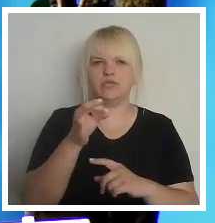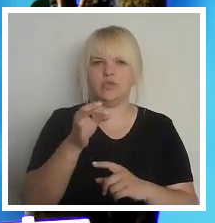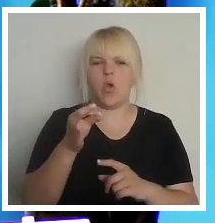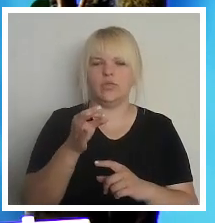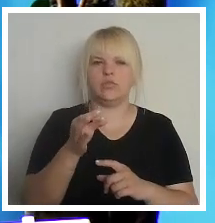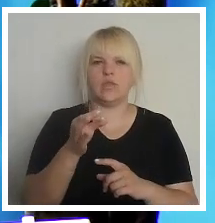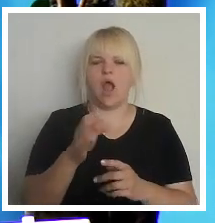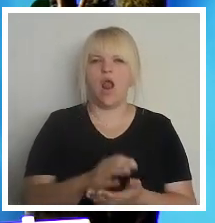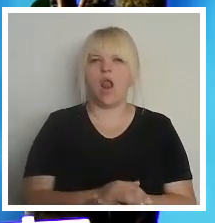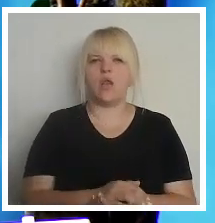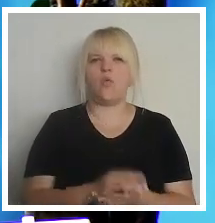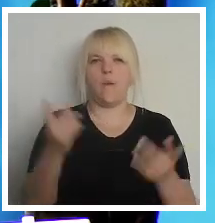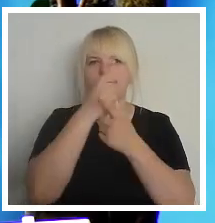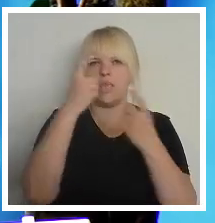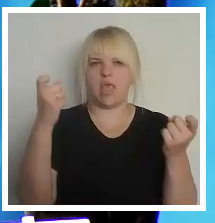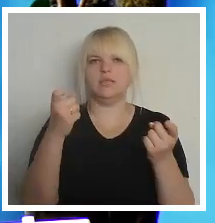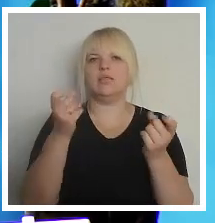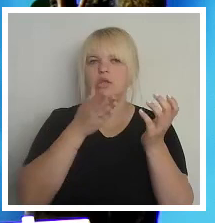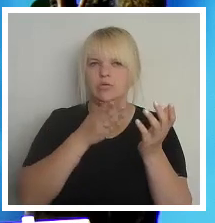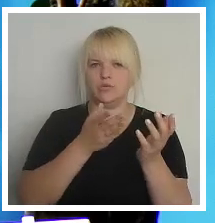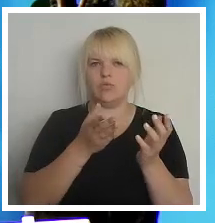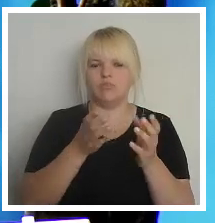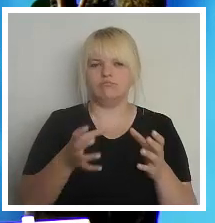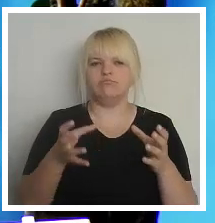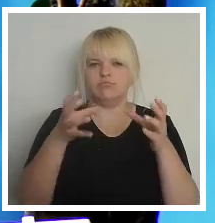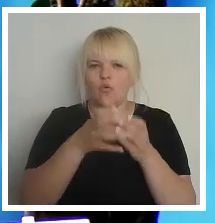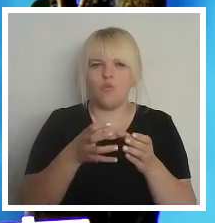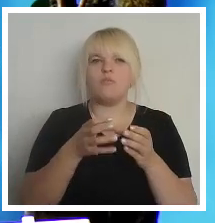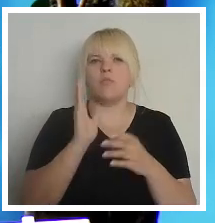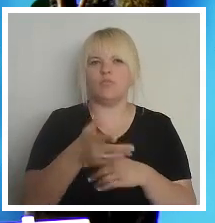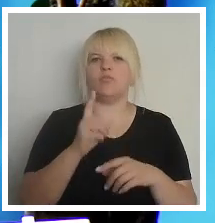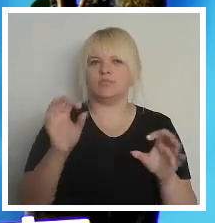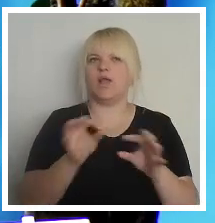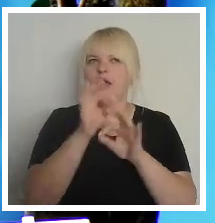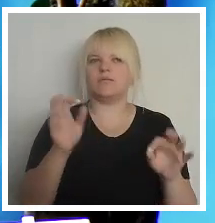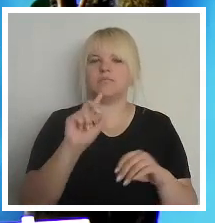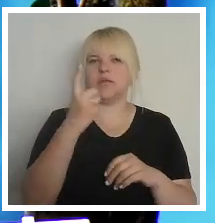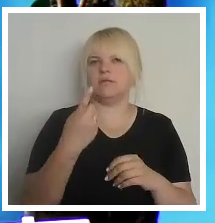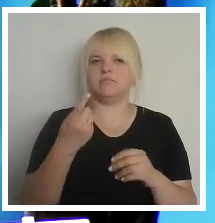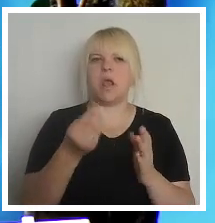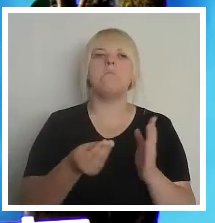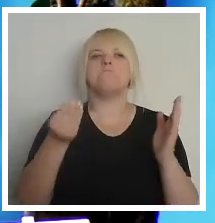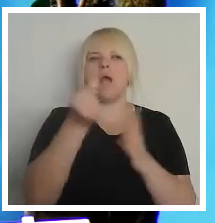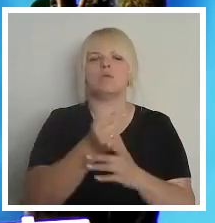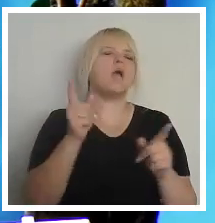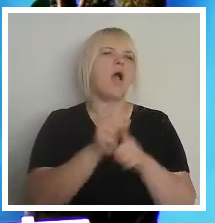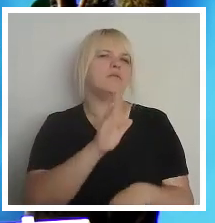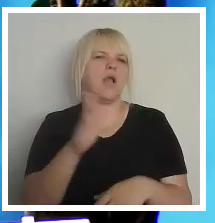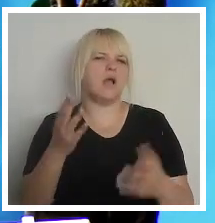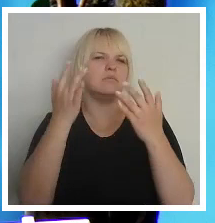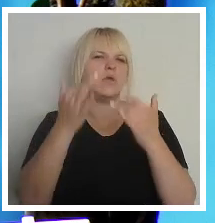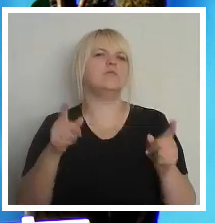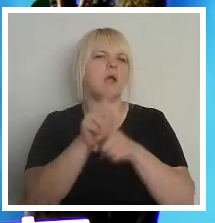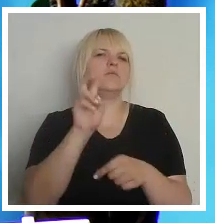reģionālā mediju saimē. Un arī tur ir jautājums, ja uz katru pasākumu iet arī